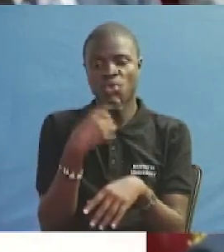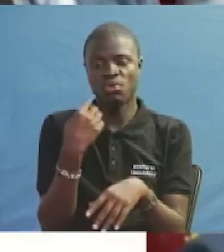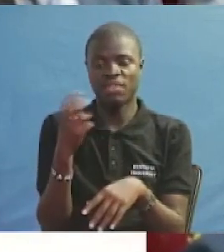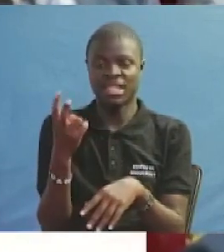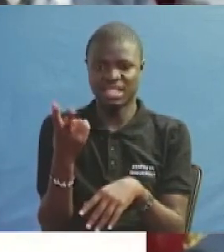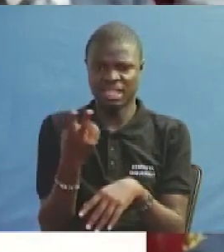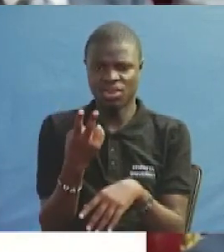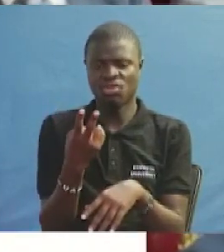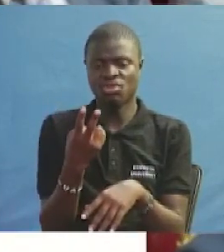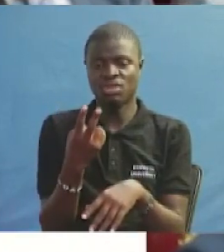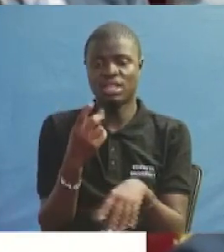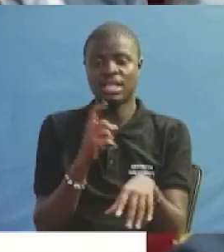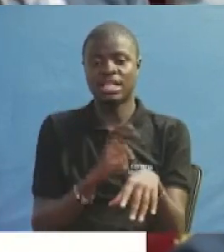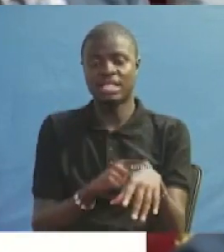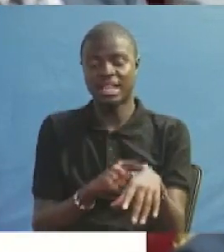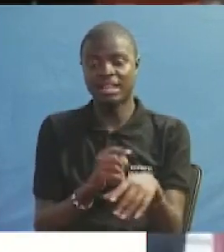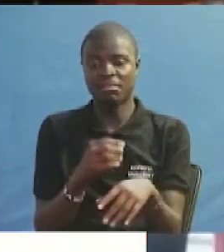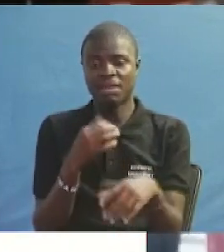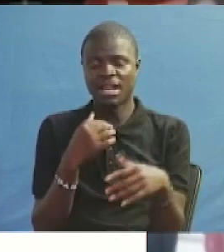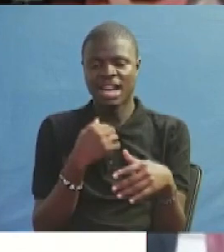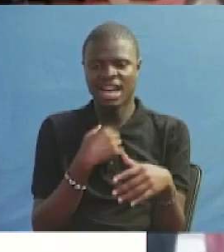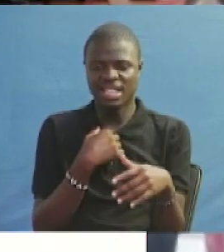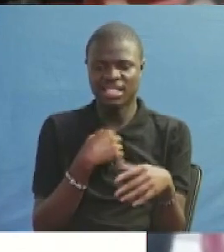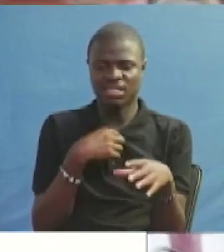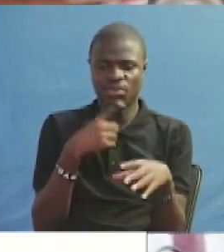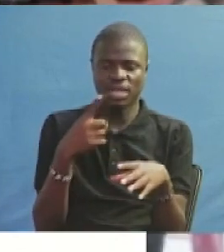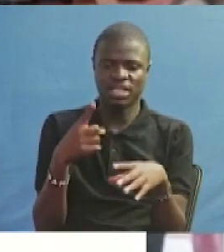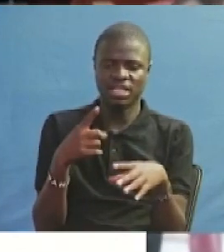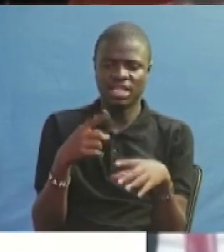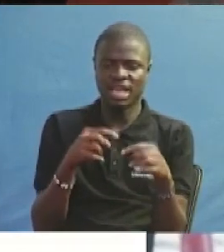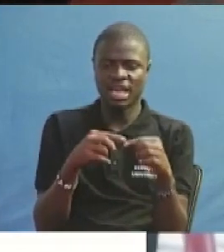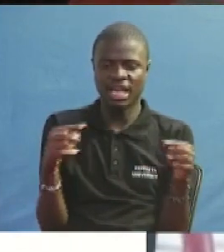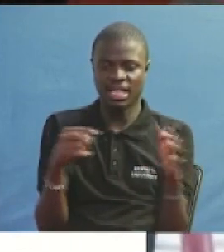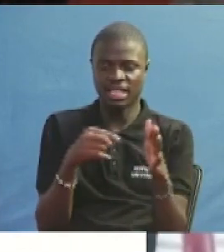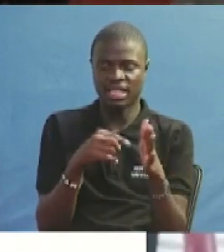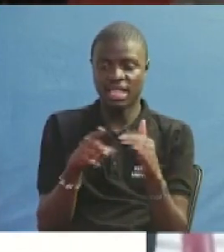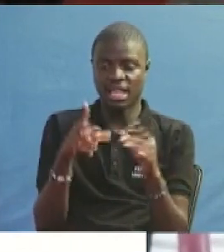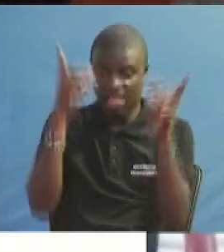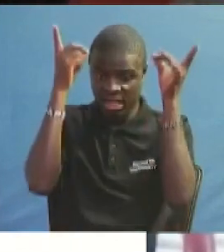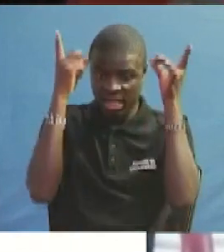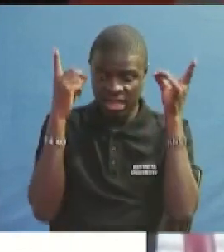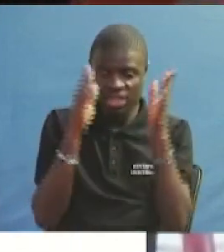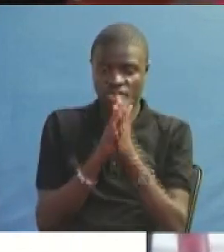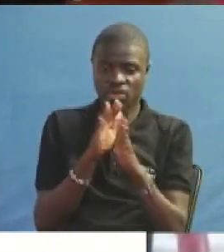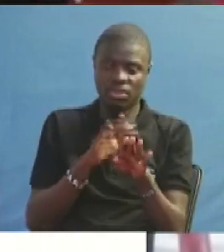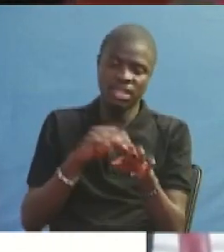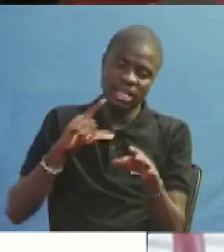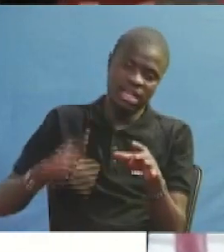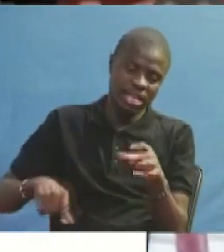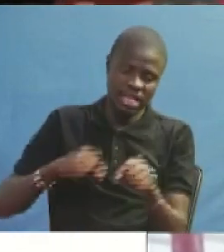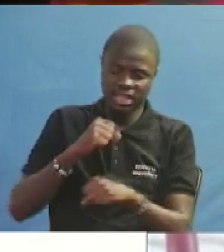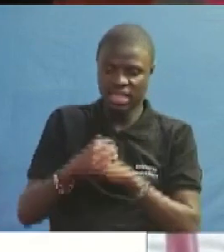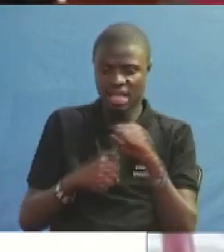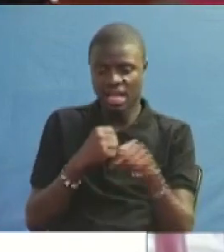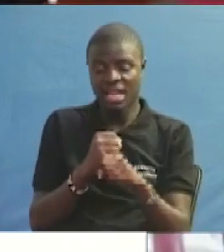fedha. Aidha, chama cha UDA hakijatilia maanani ukaidi wa wabunge hawa, kwani mwaka uliopita hakuna